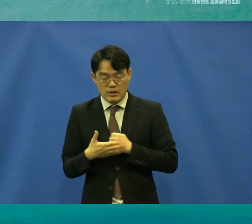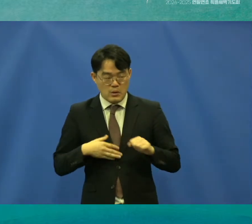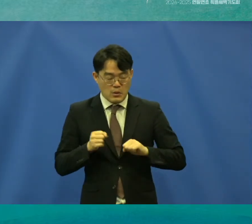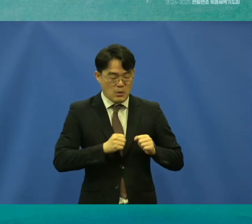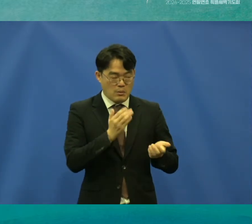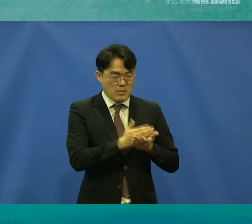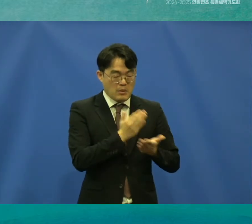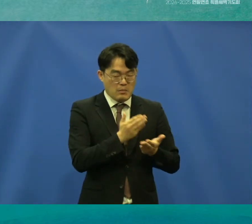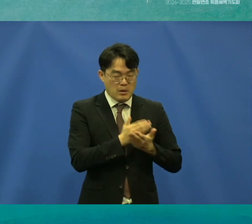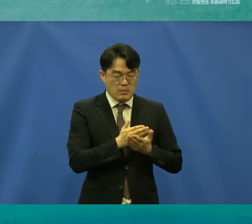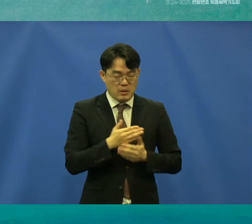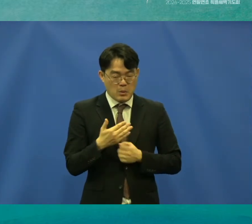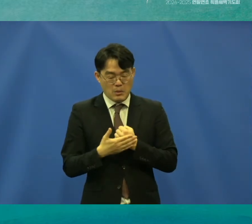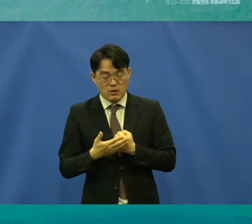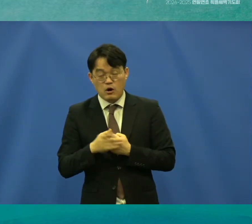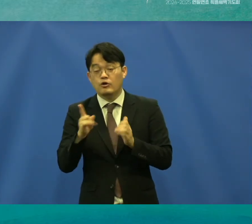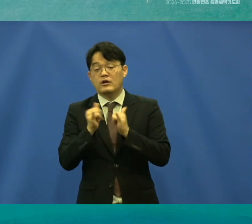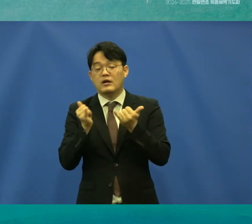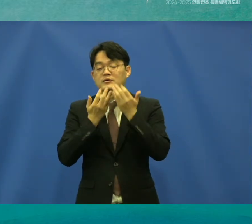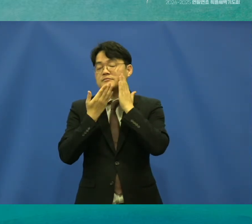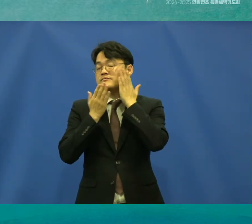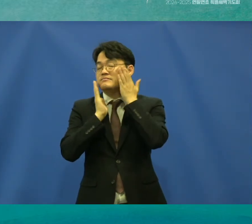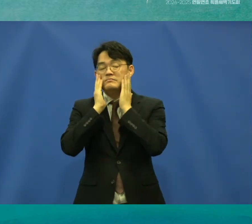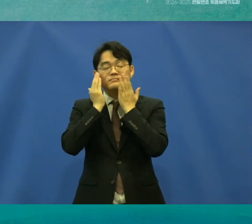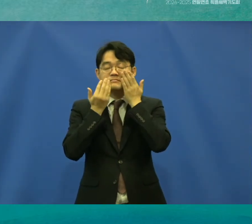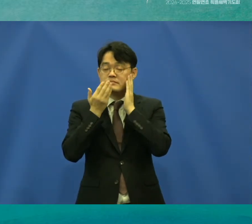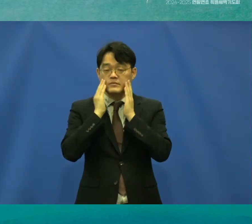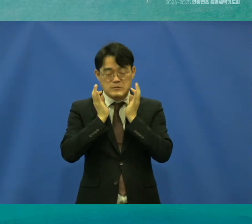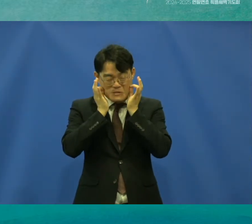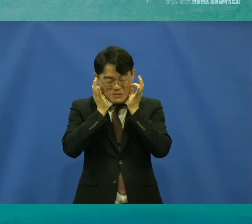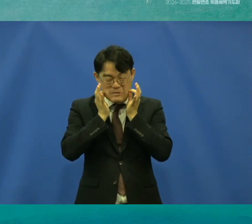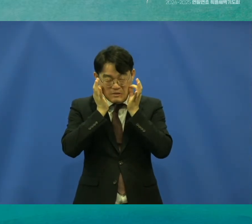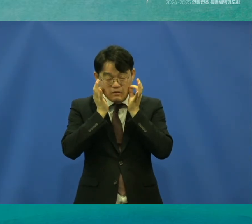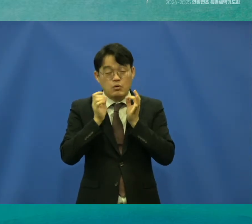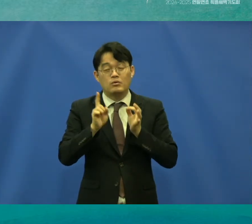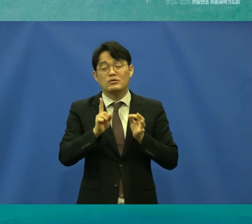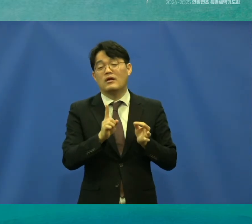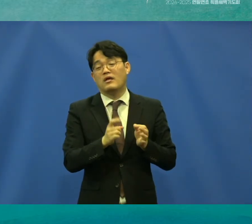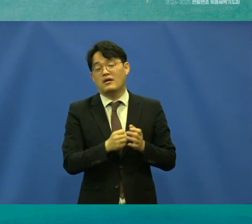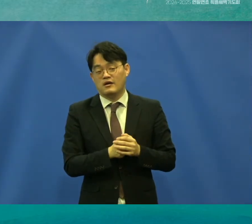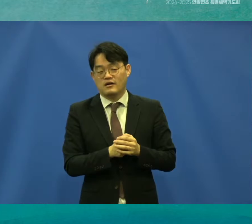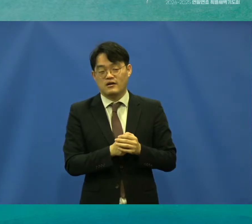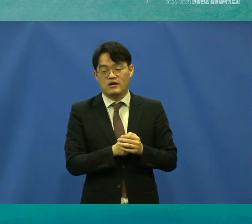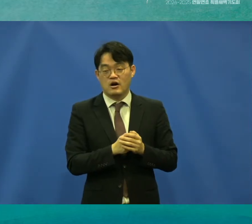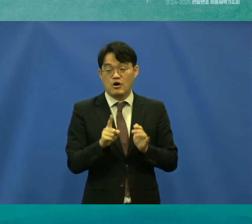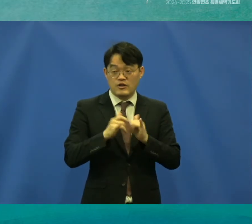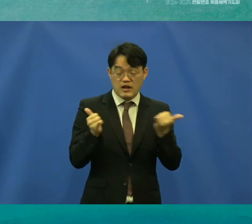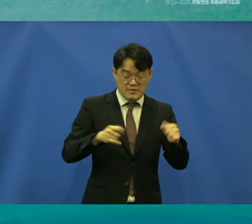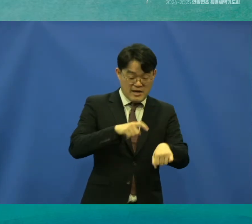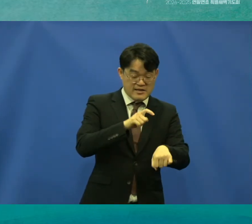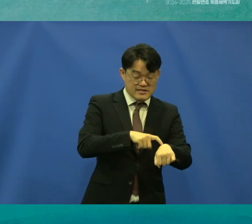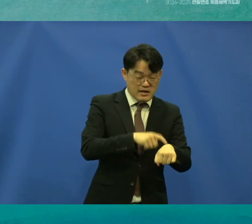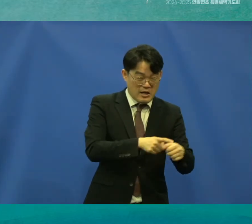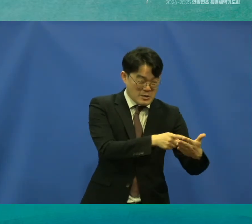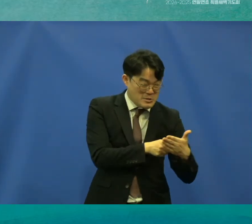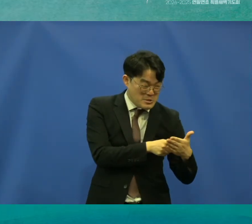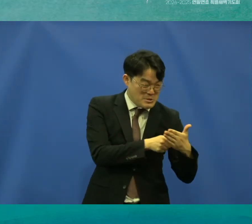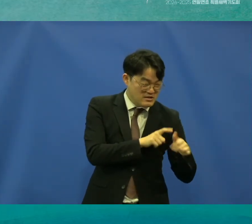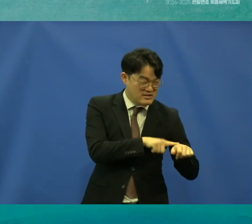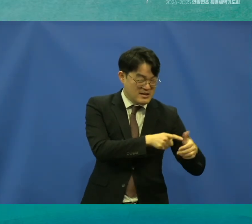막 얼굴을 너무 아껴. 어디 쓰려고? 시간을 막 그냥 시간 관리하고 시간 아끼는데 어디 쓰려고요?